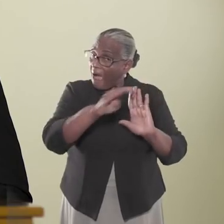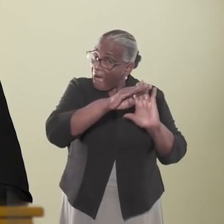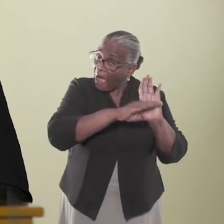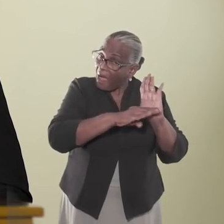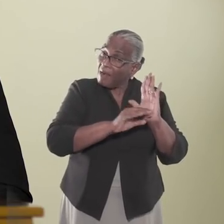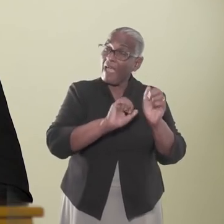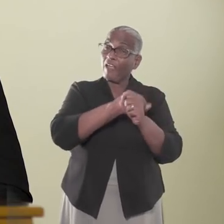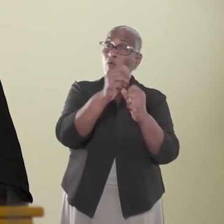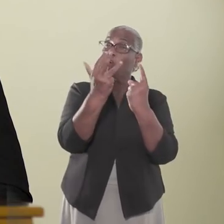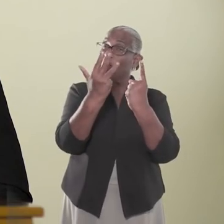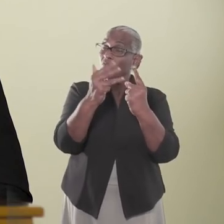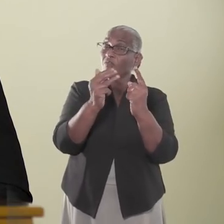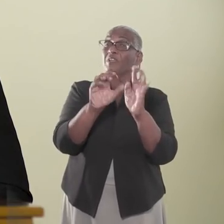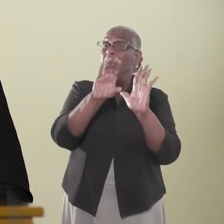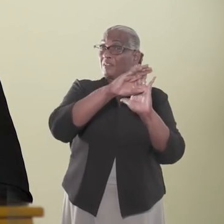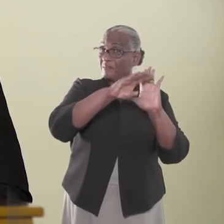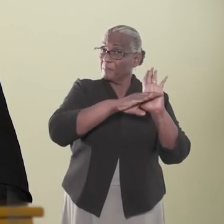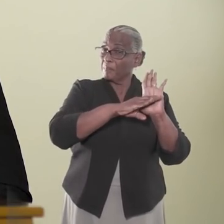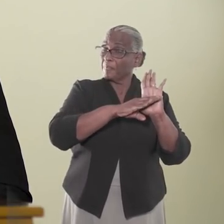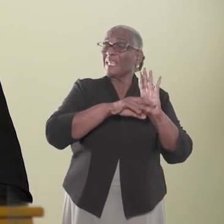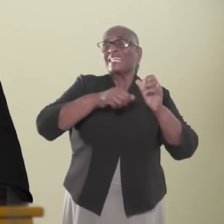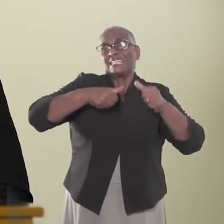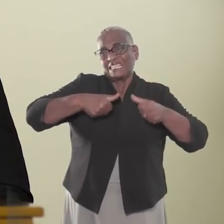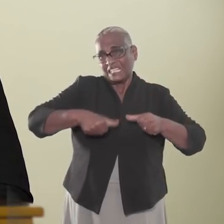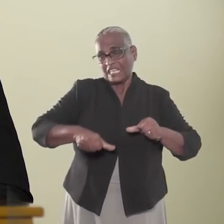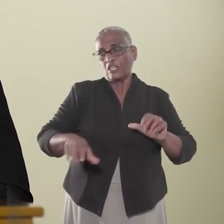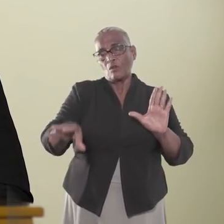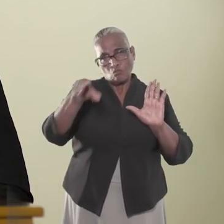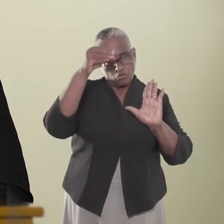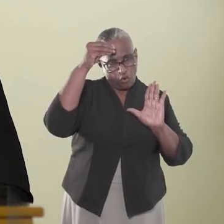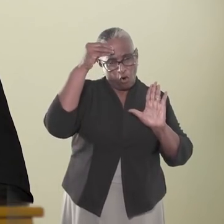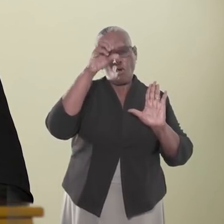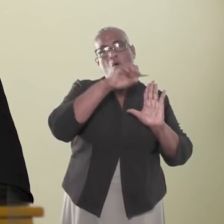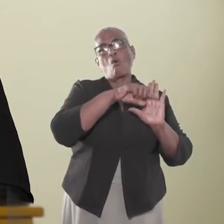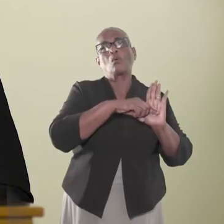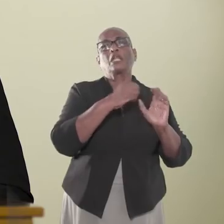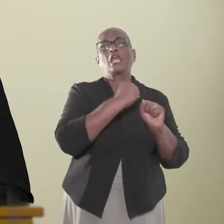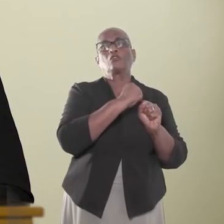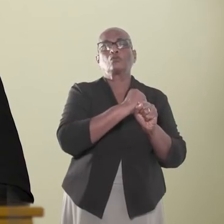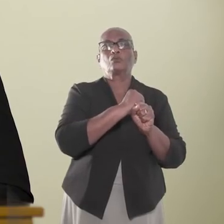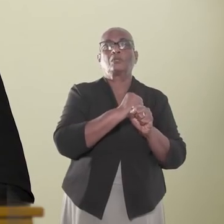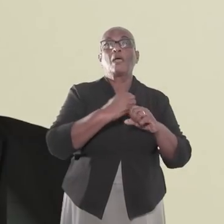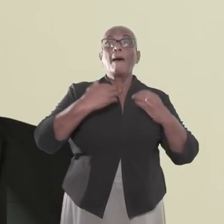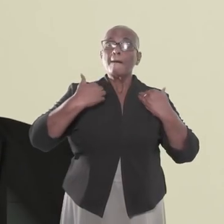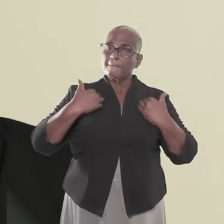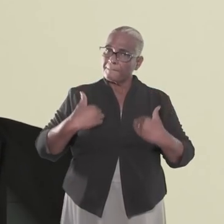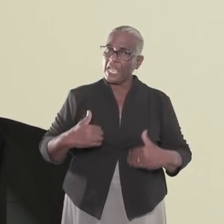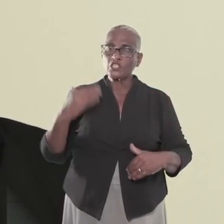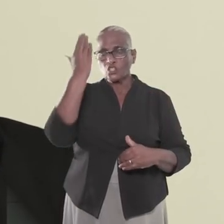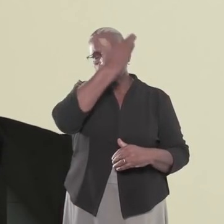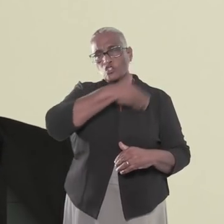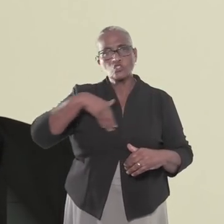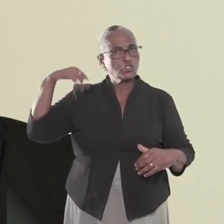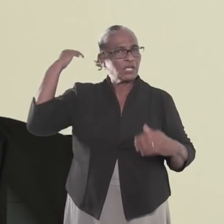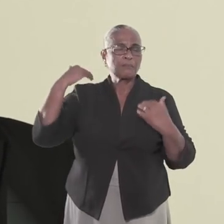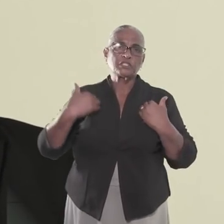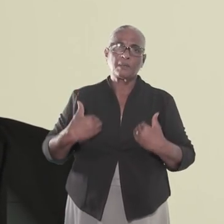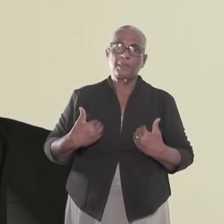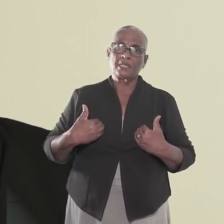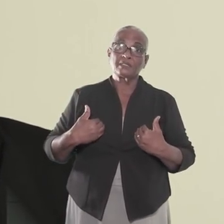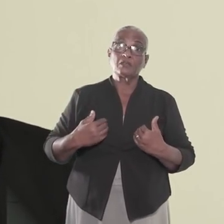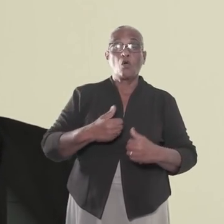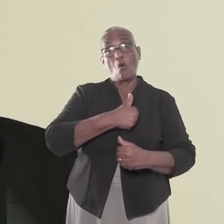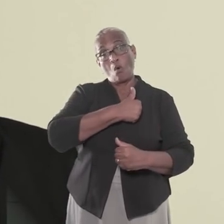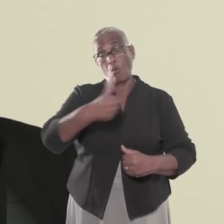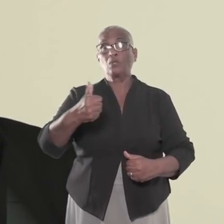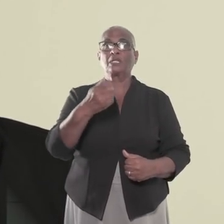alle voorschriften en COVID-19 preventieprotocollen dringend in acht nemen. Beste landgenoten, gezonde